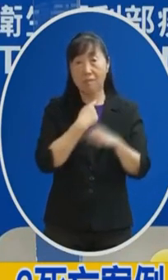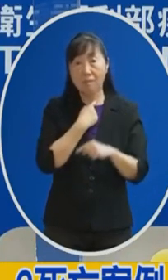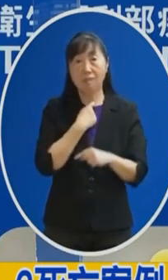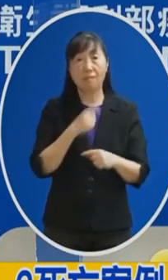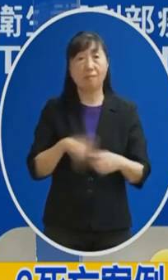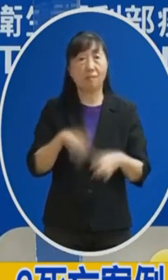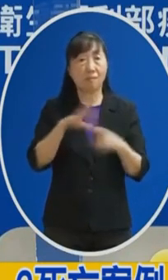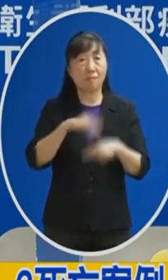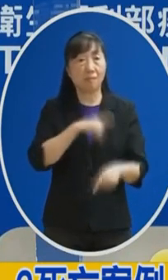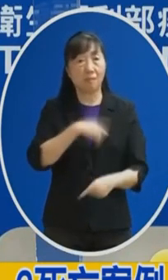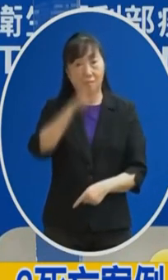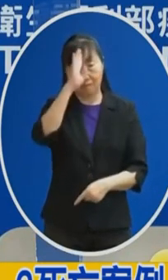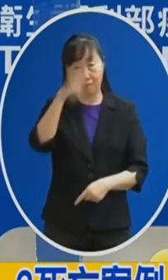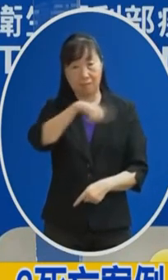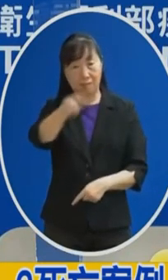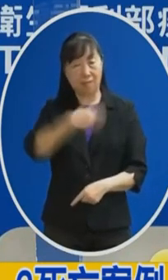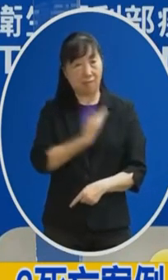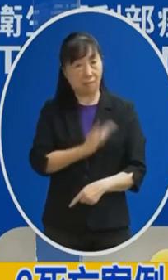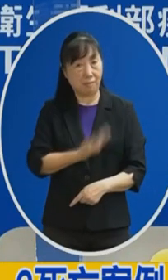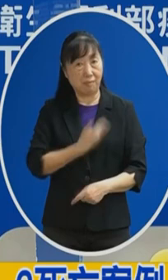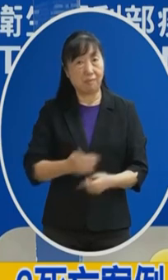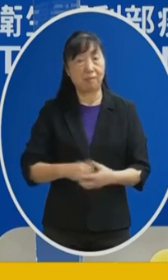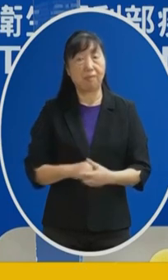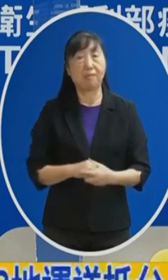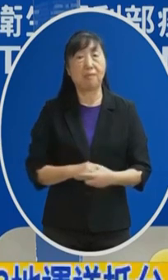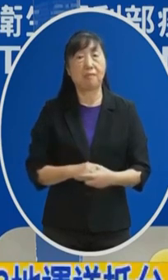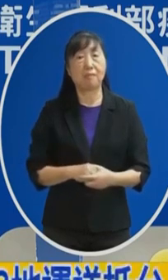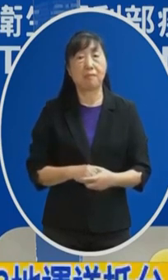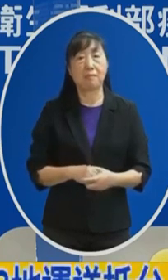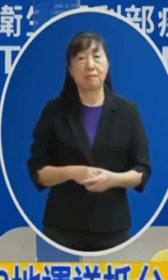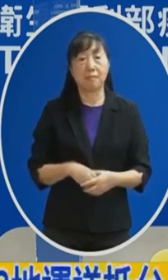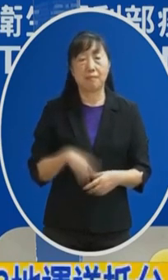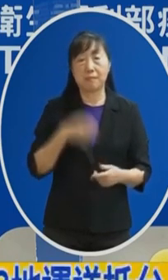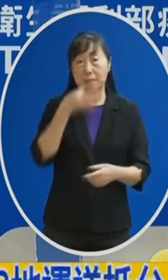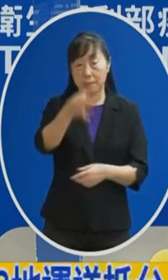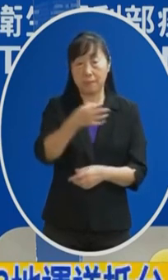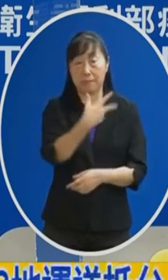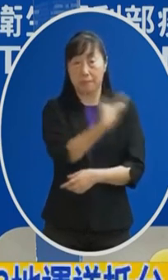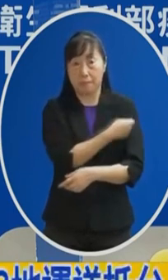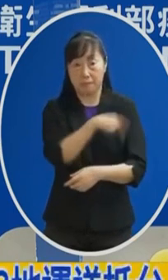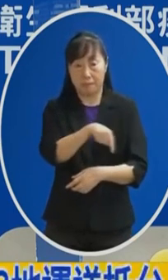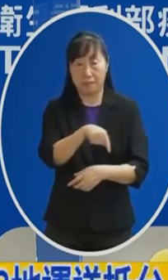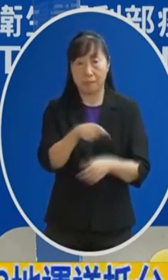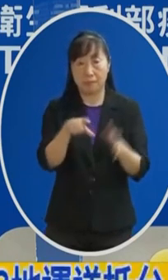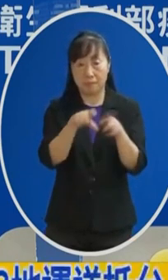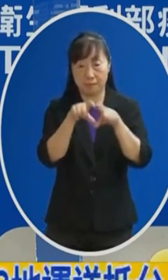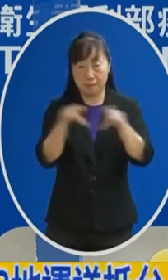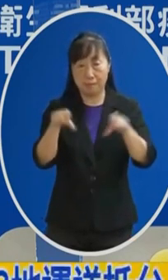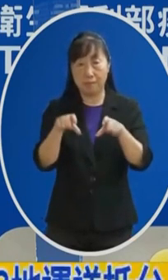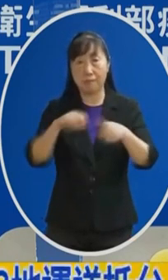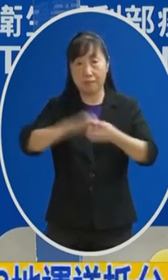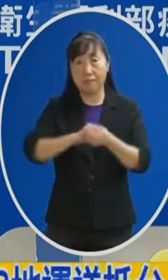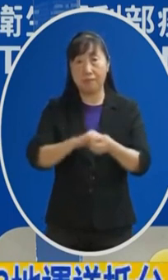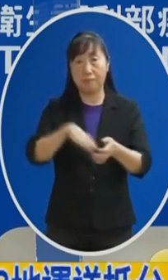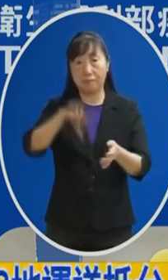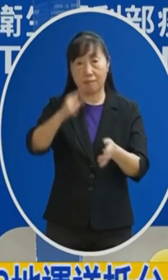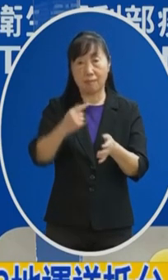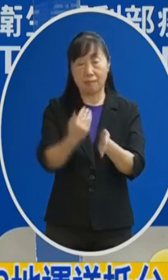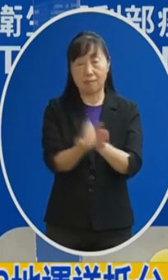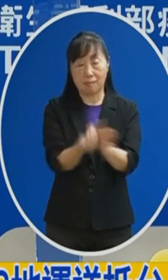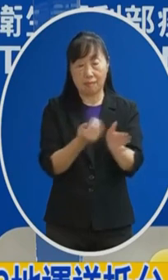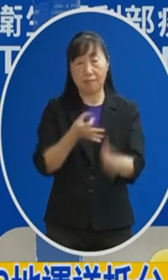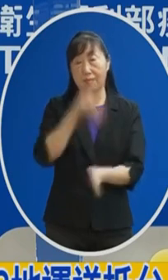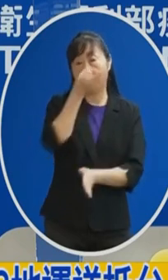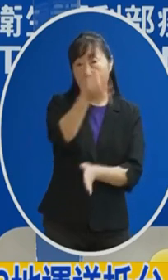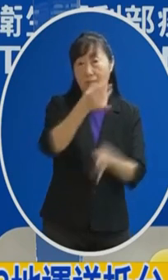解哈。那另外，因为本来疫苗的采购就会有一些前期款或是分批给付的部